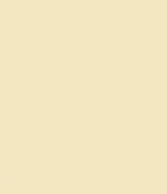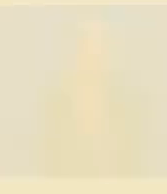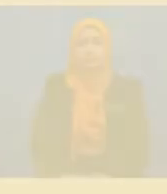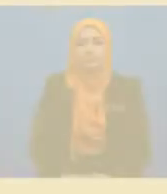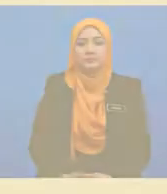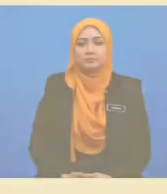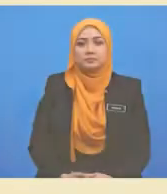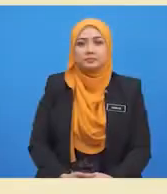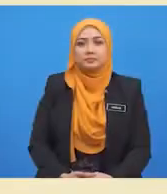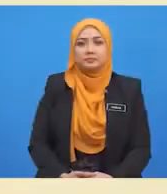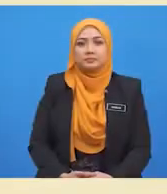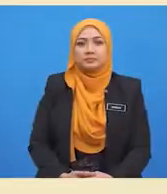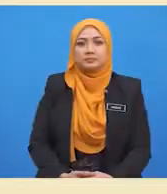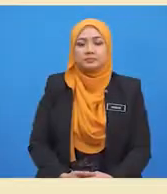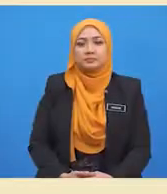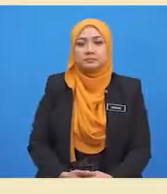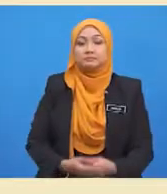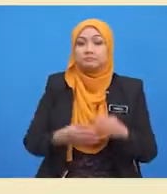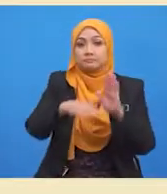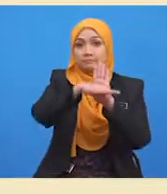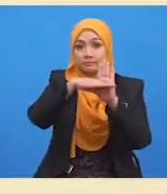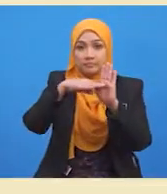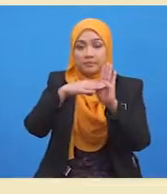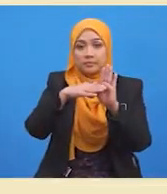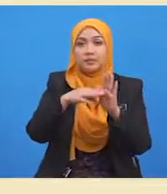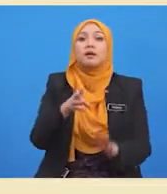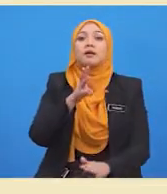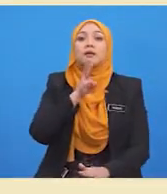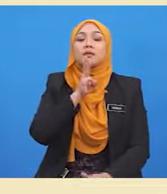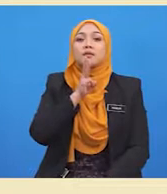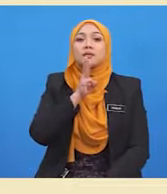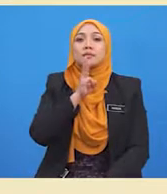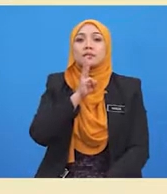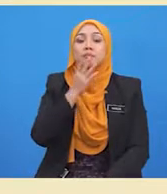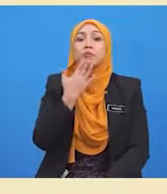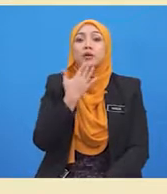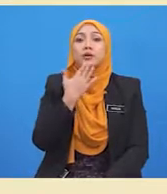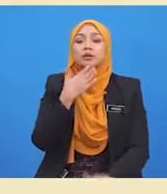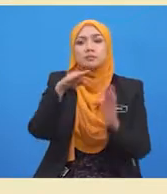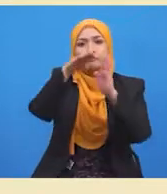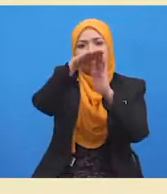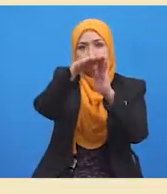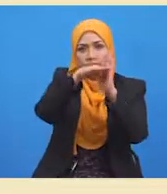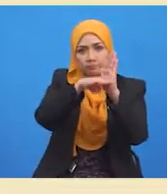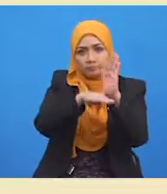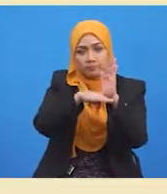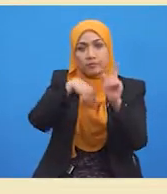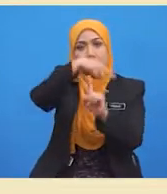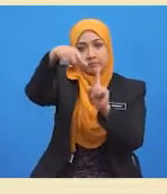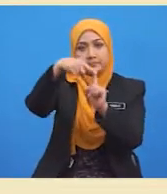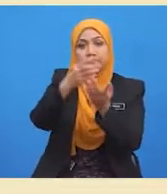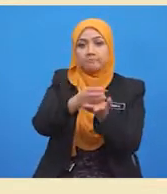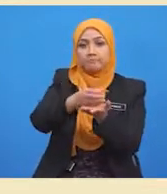mana Kalau Faras Eyebrow one menurun apabila balang itu